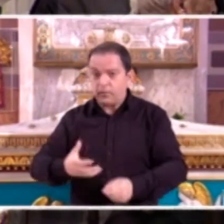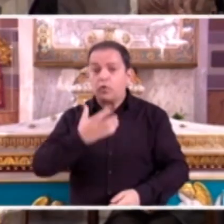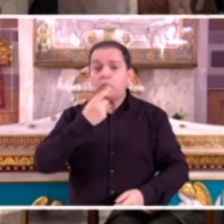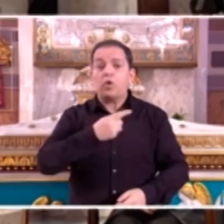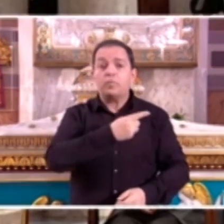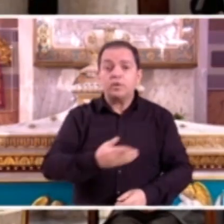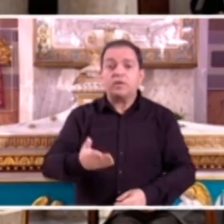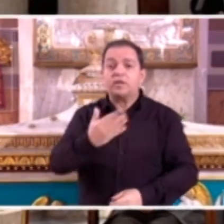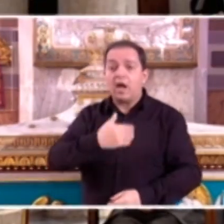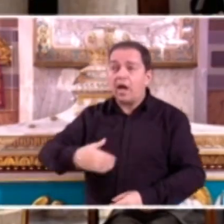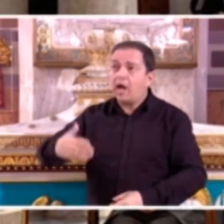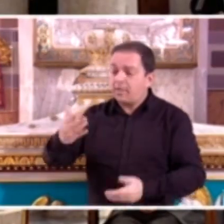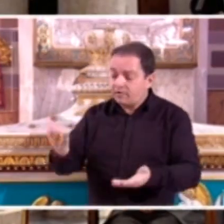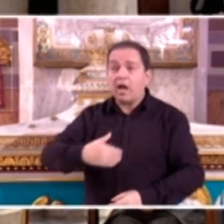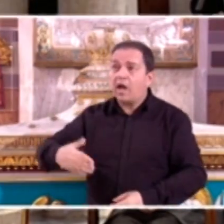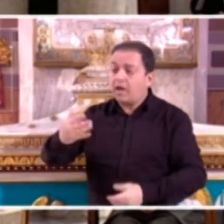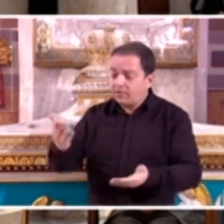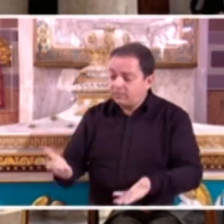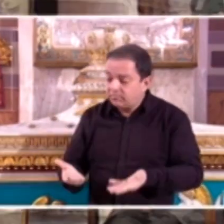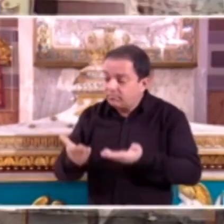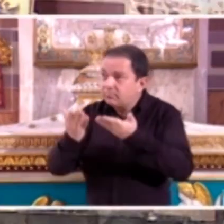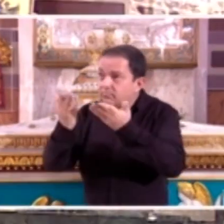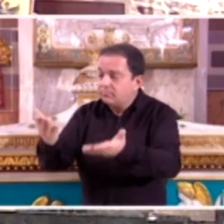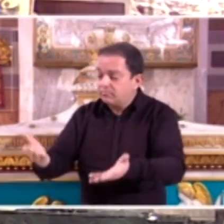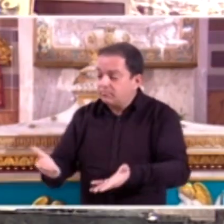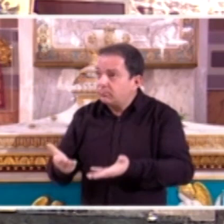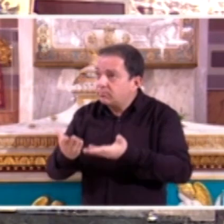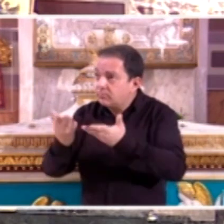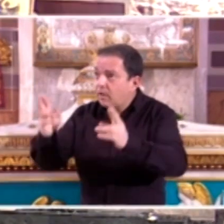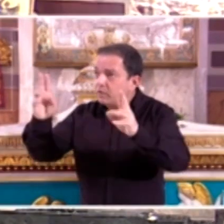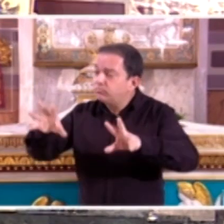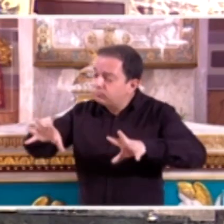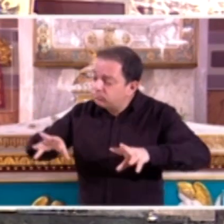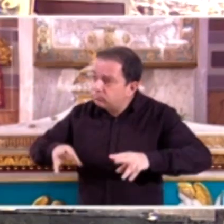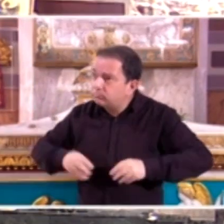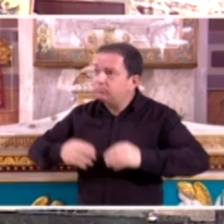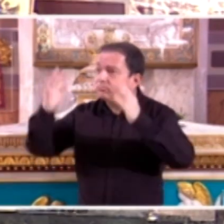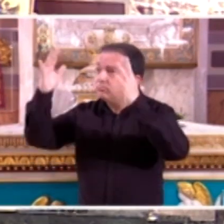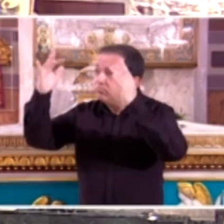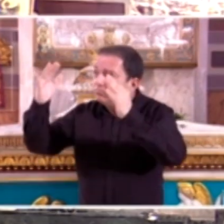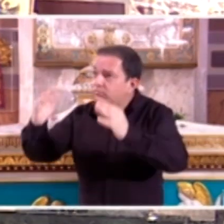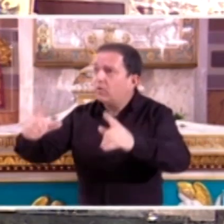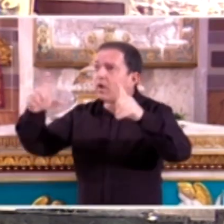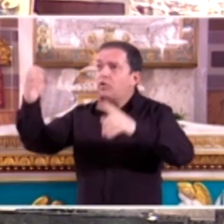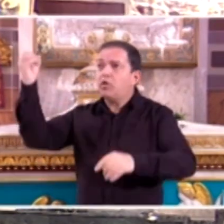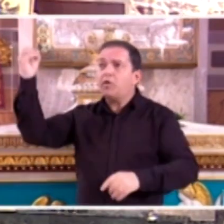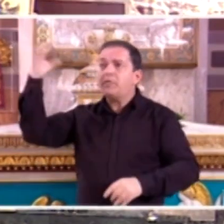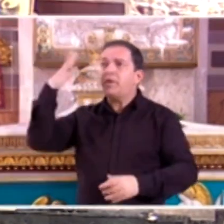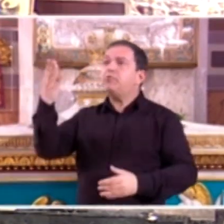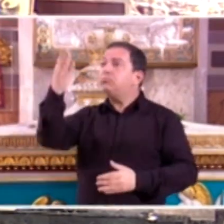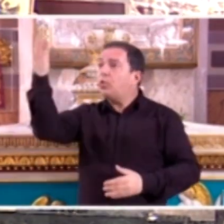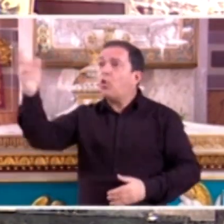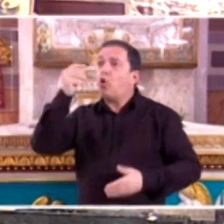Κύριε. Δια των ηκτυρμών του μονογενού σου Υιού με του ευλογητώσει, συν το Παναγίο και